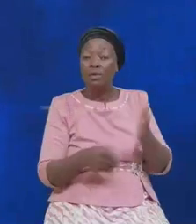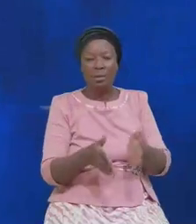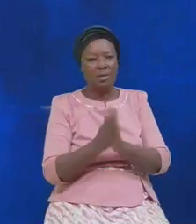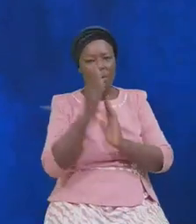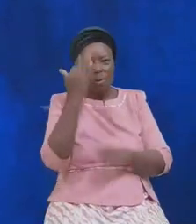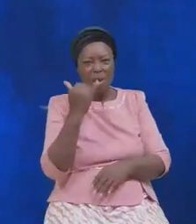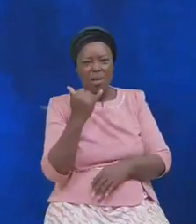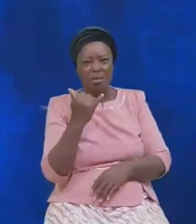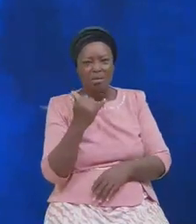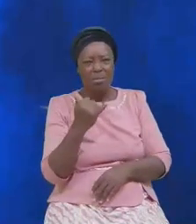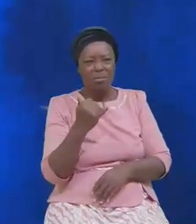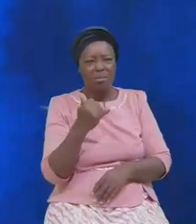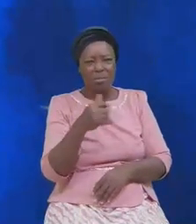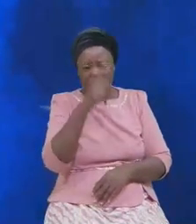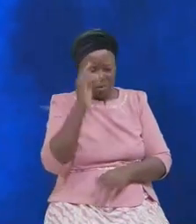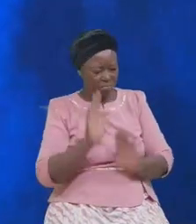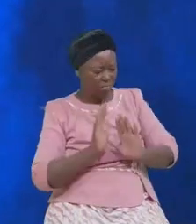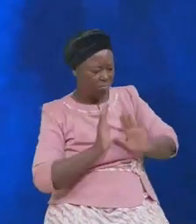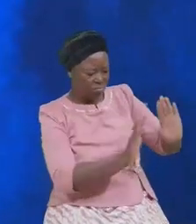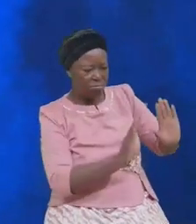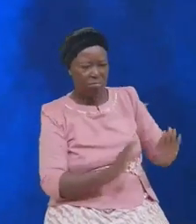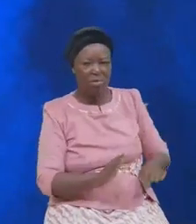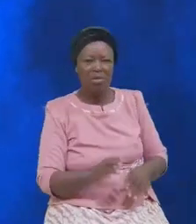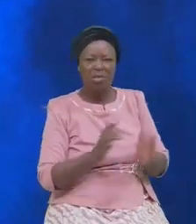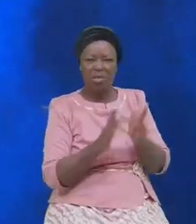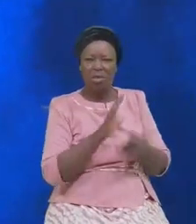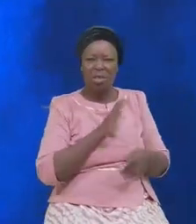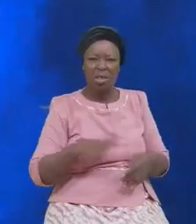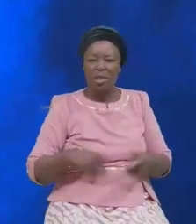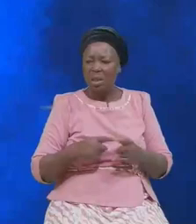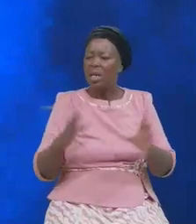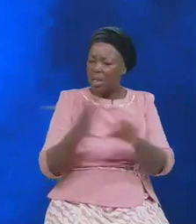côté. Donne-moi. Mets-moi dedans.